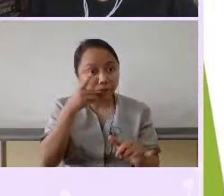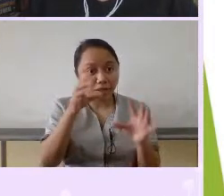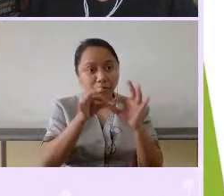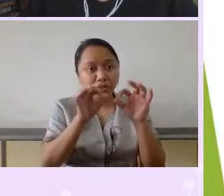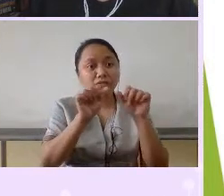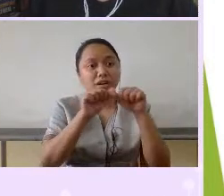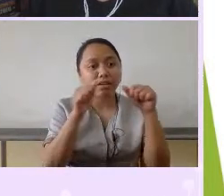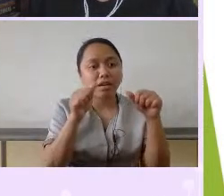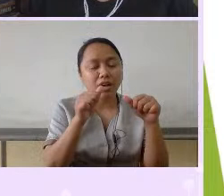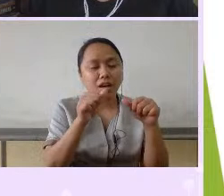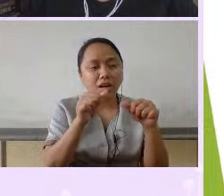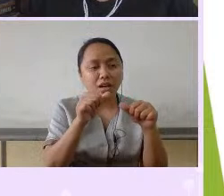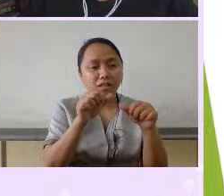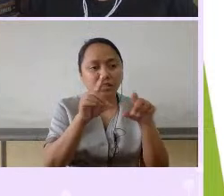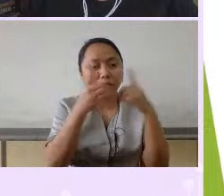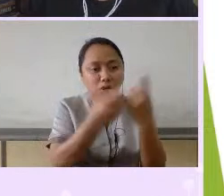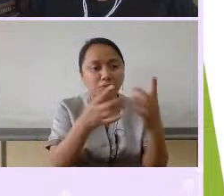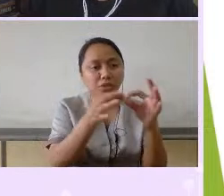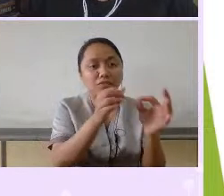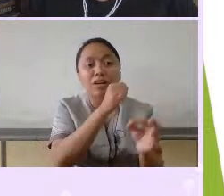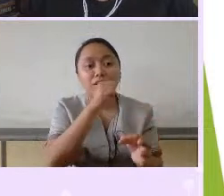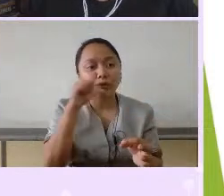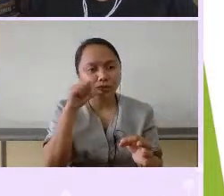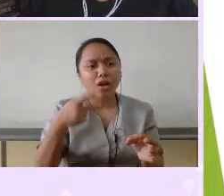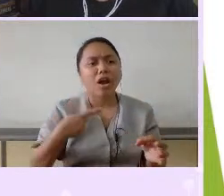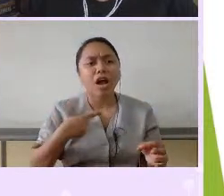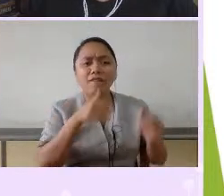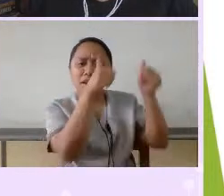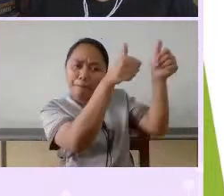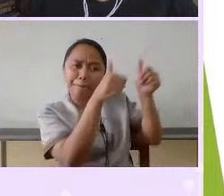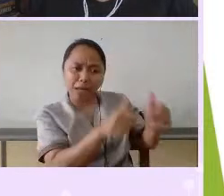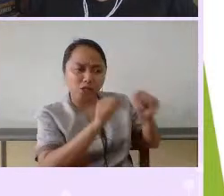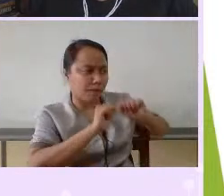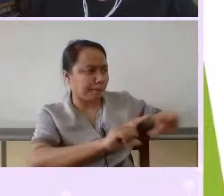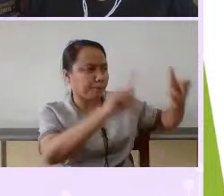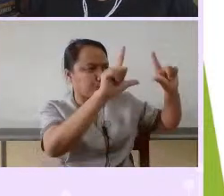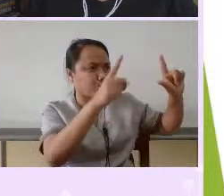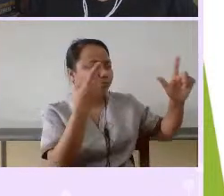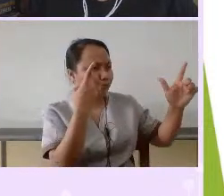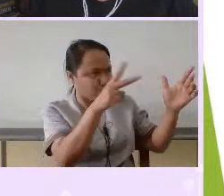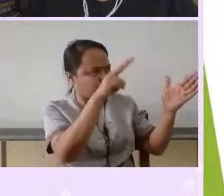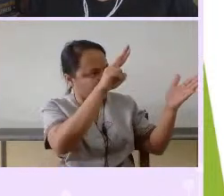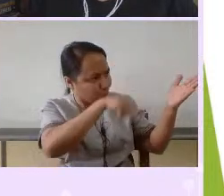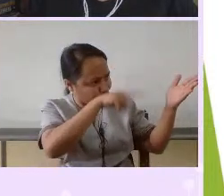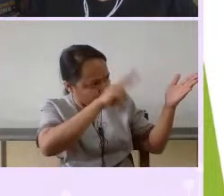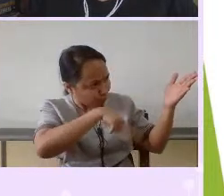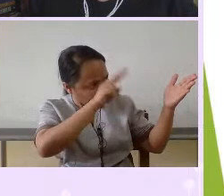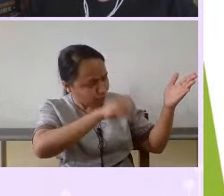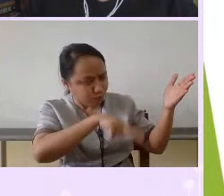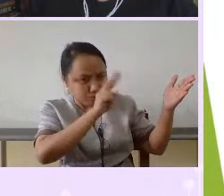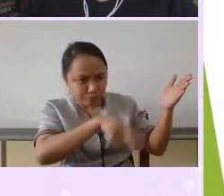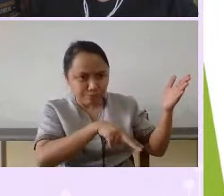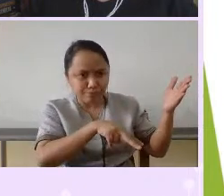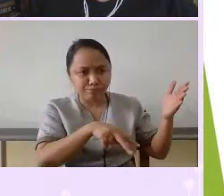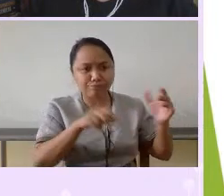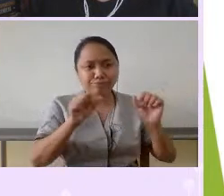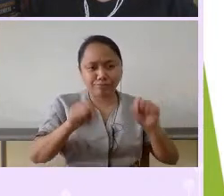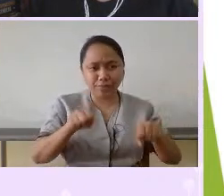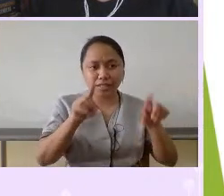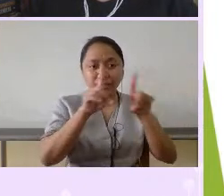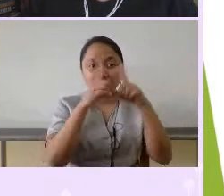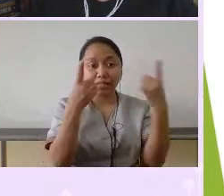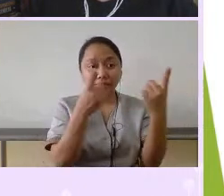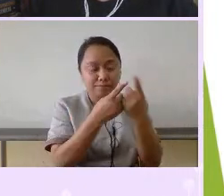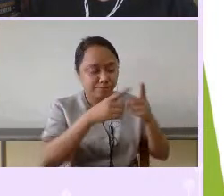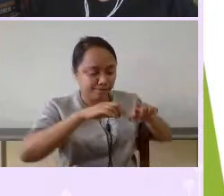sa webpage ng DA. Tingnan na lang po ninyo ang, i-type nyo na lang po ang Department of